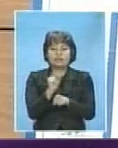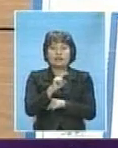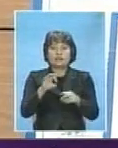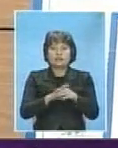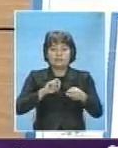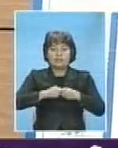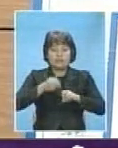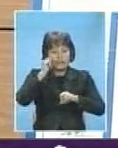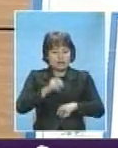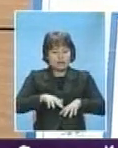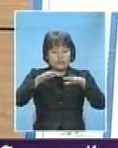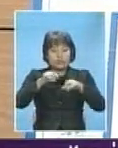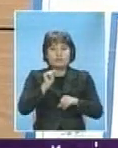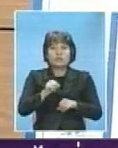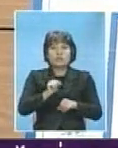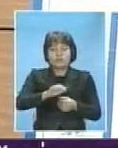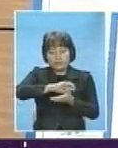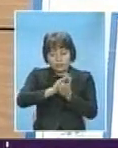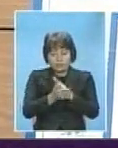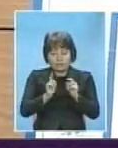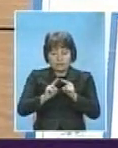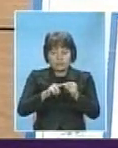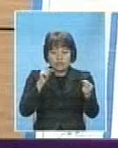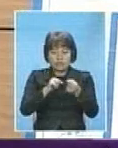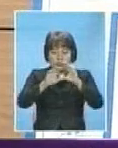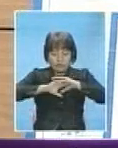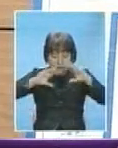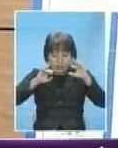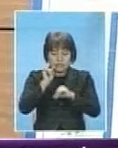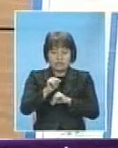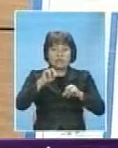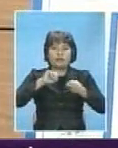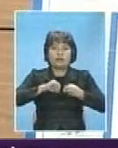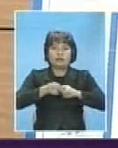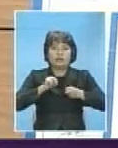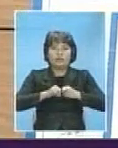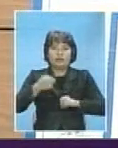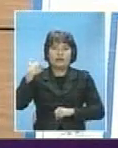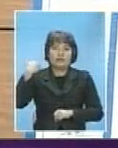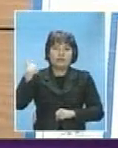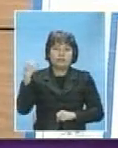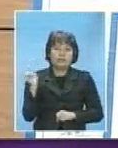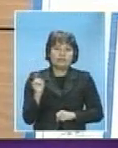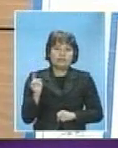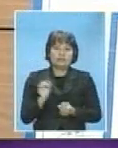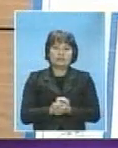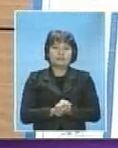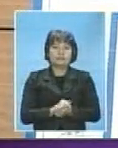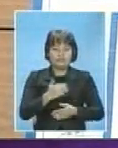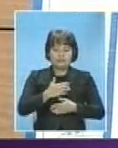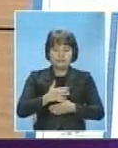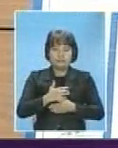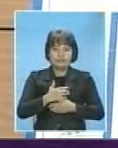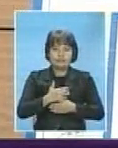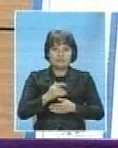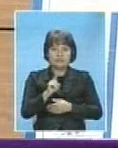ดยการบูรณาการหน่วยงานราชการต่างๆนั้นก็ประสบปัญหาเกิดการพังทลาย